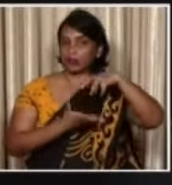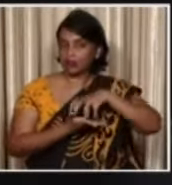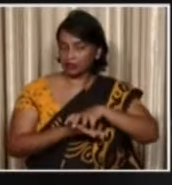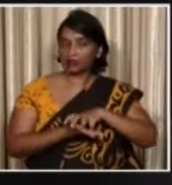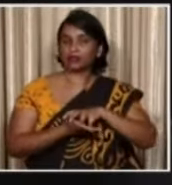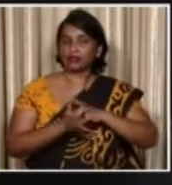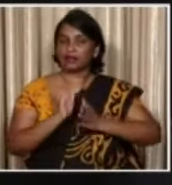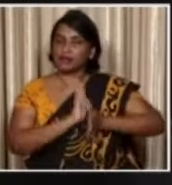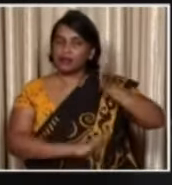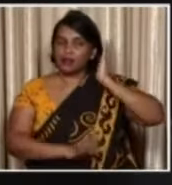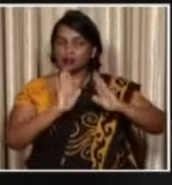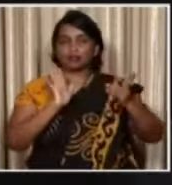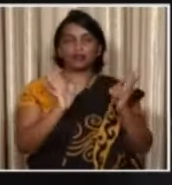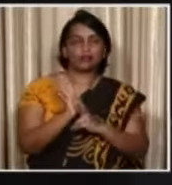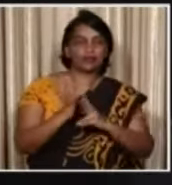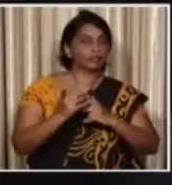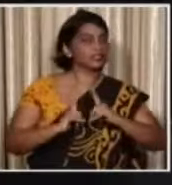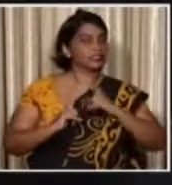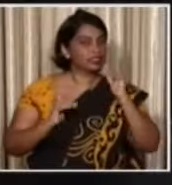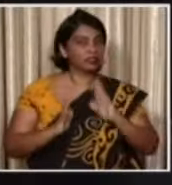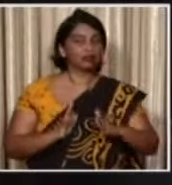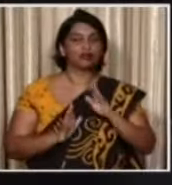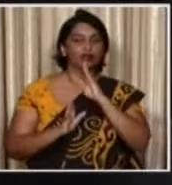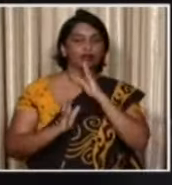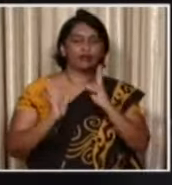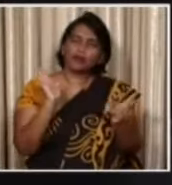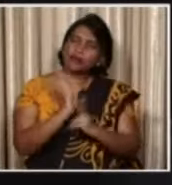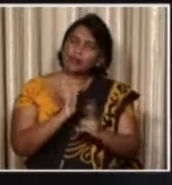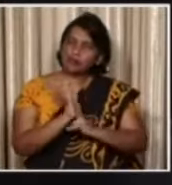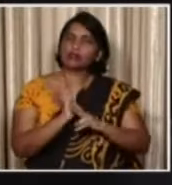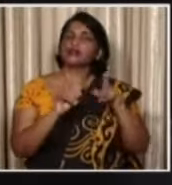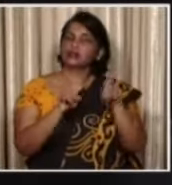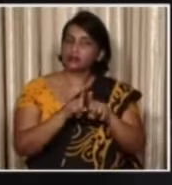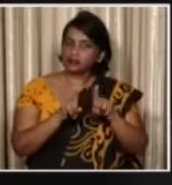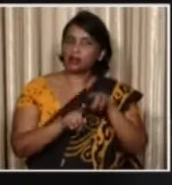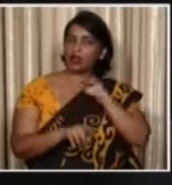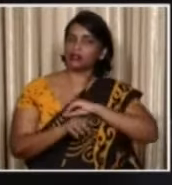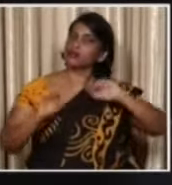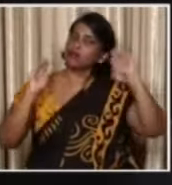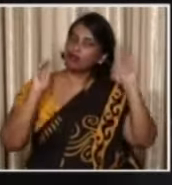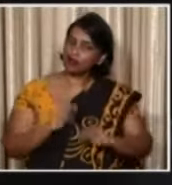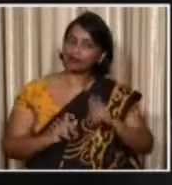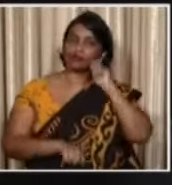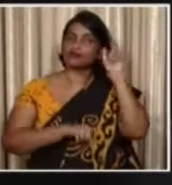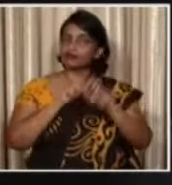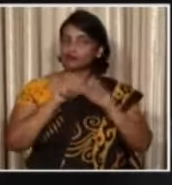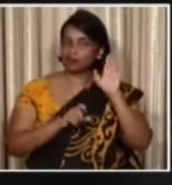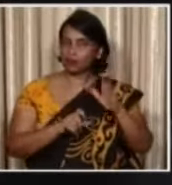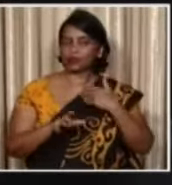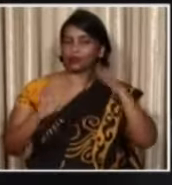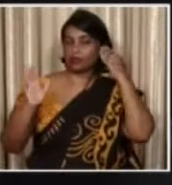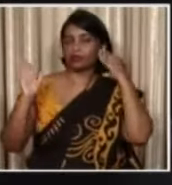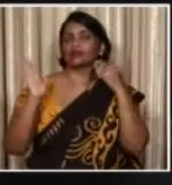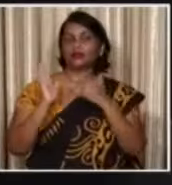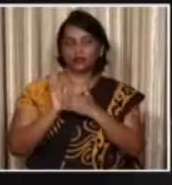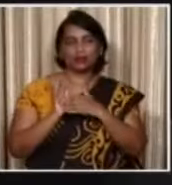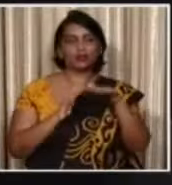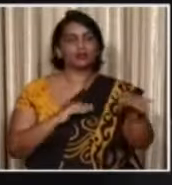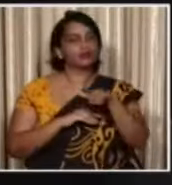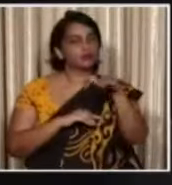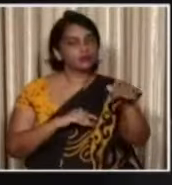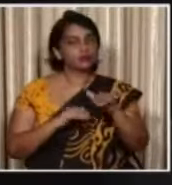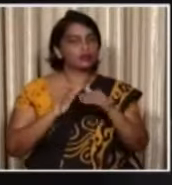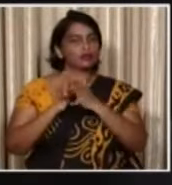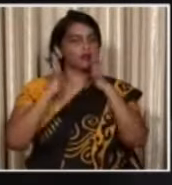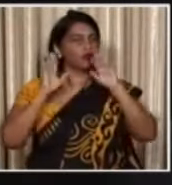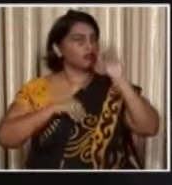At Epita Duskara Jivatana, Itama Gramiya Saha, Aduadam Labi, Janatava, Mulkaragat, Samaje,